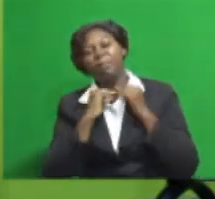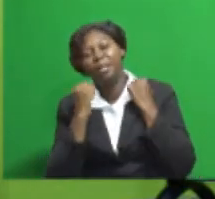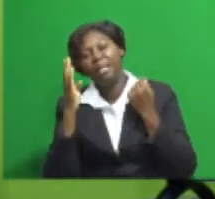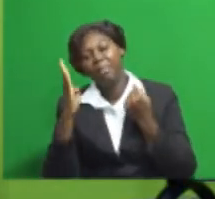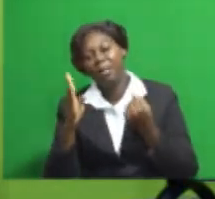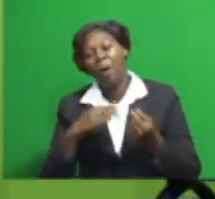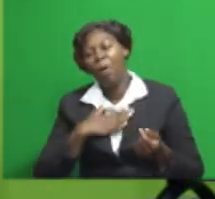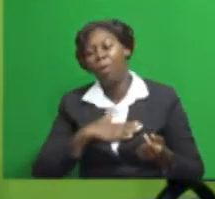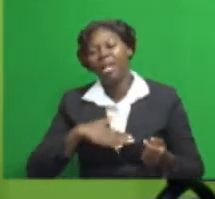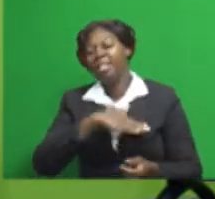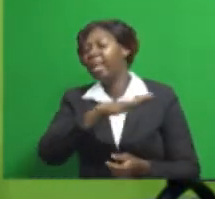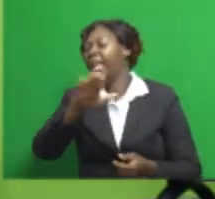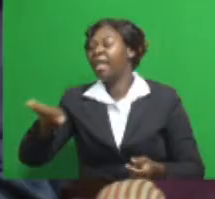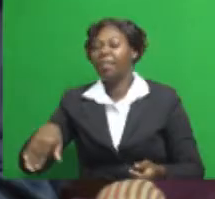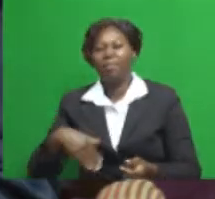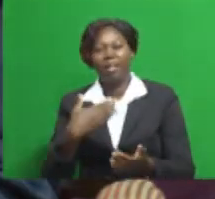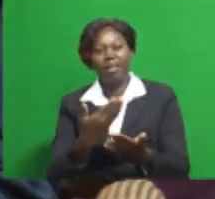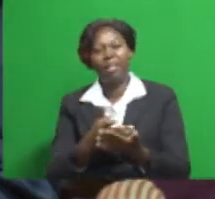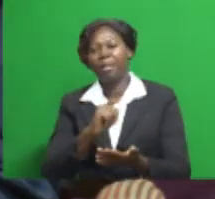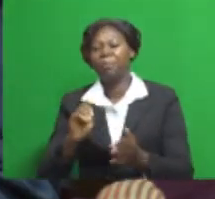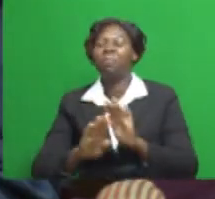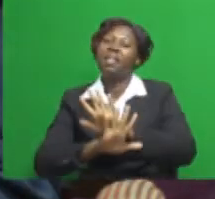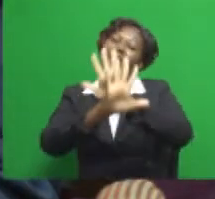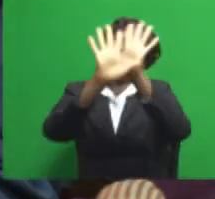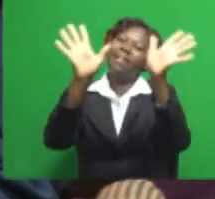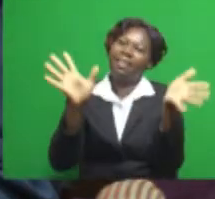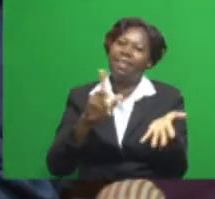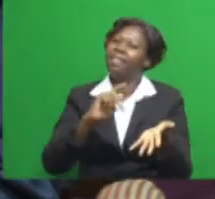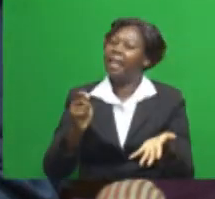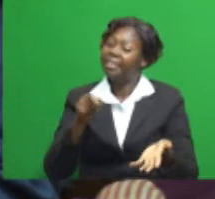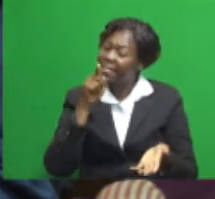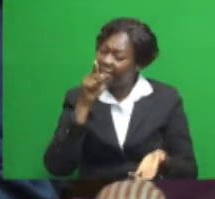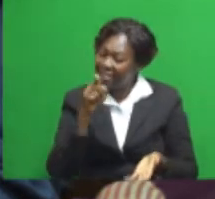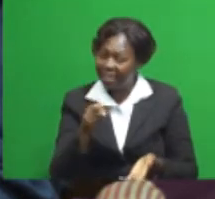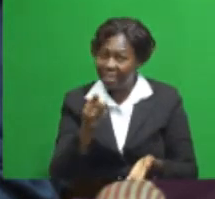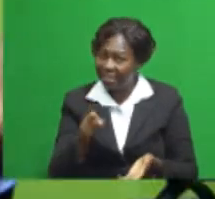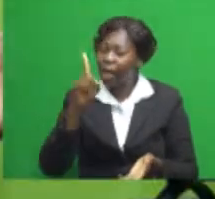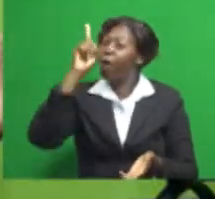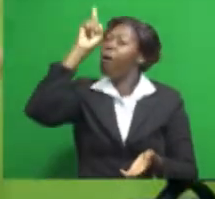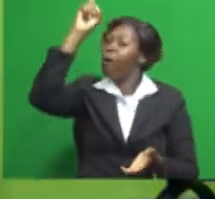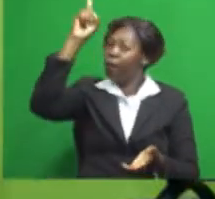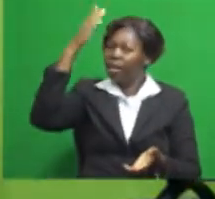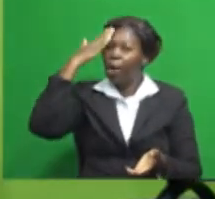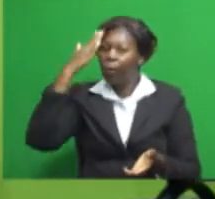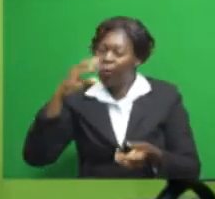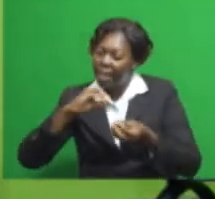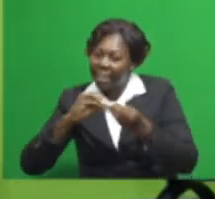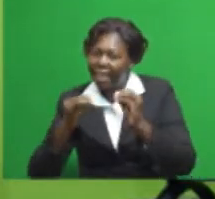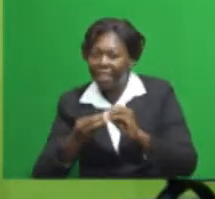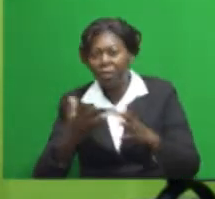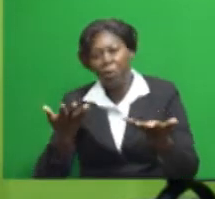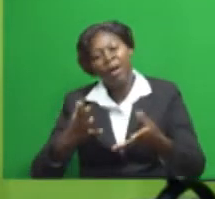zvikujekerei pachena kuti Mwari watiri kuparidza akasika ane simba. Ane minzi dzakawanda dzekunogona kuti